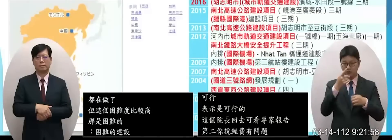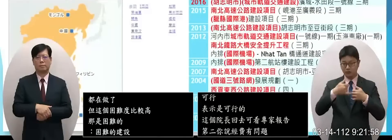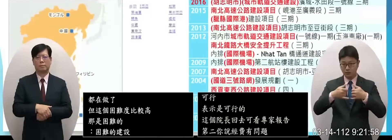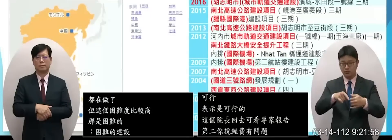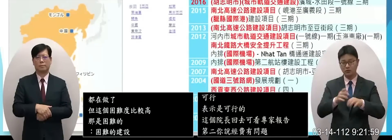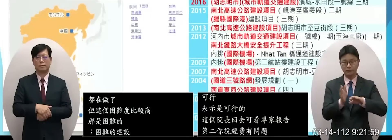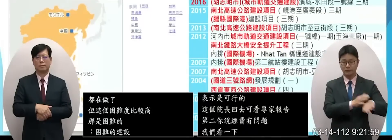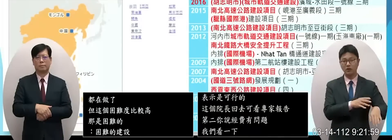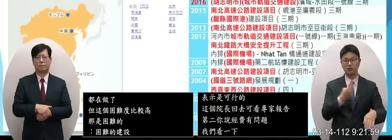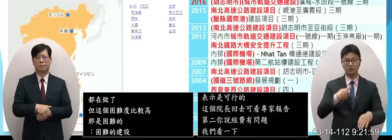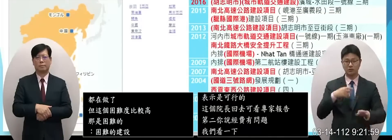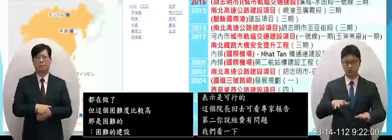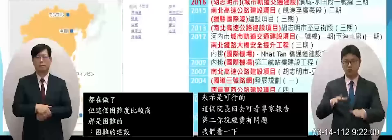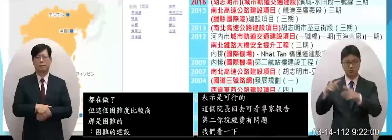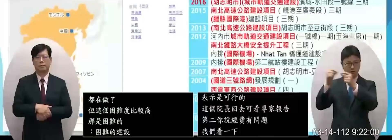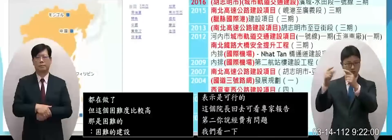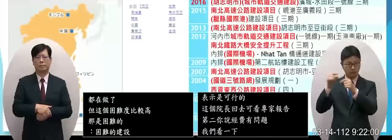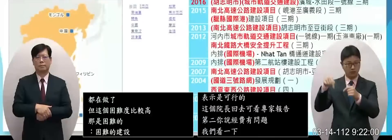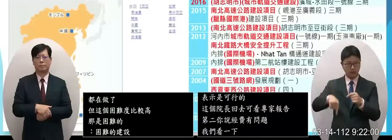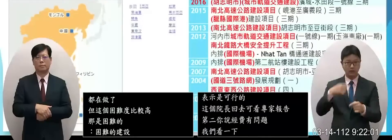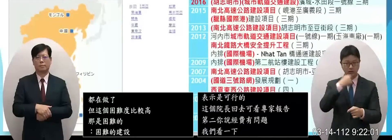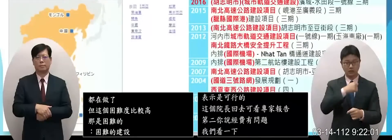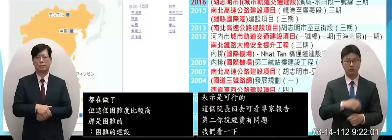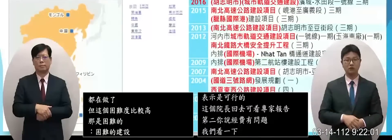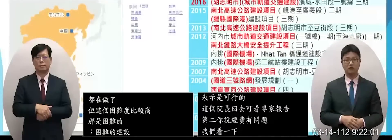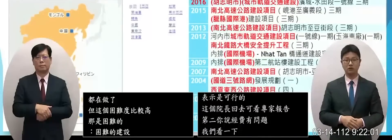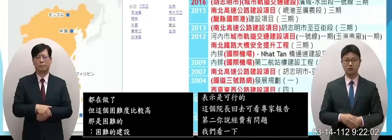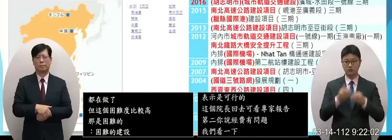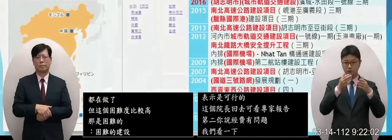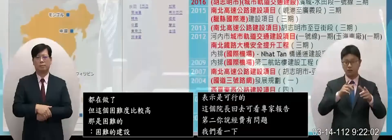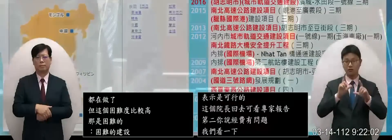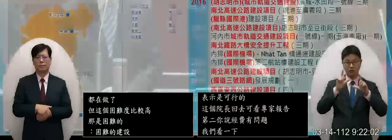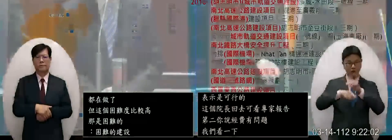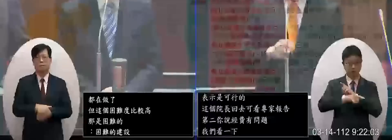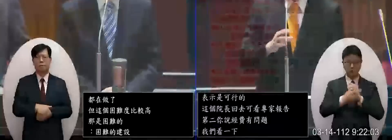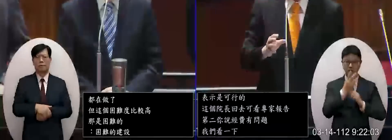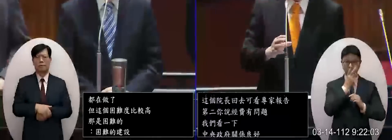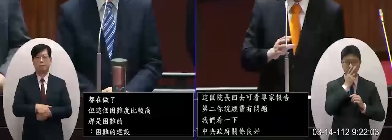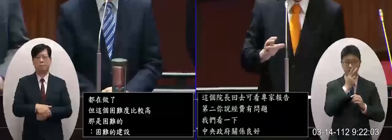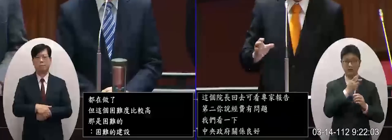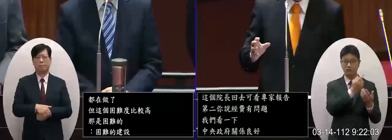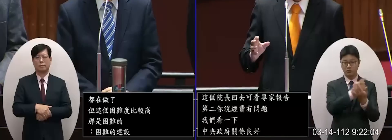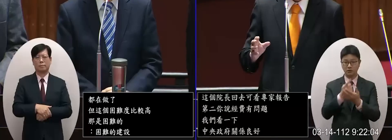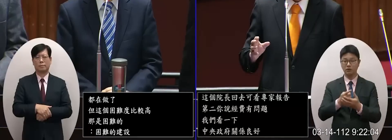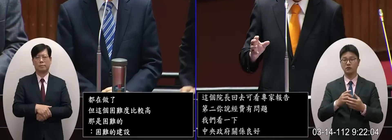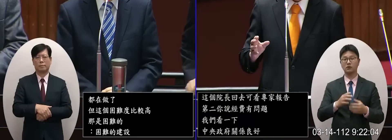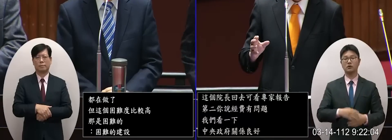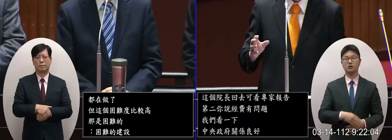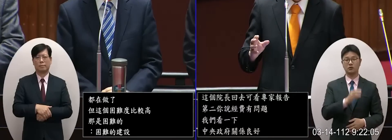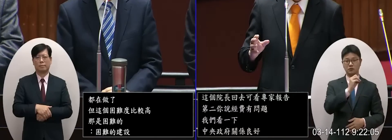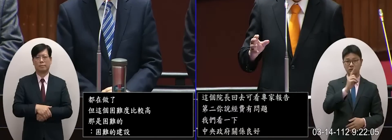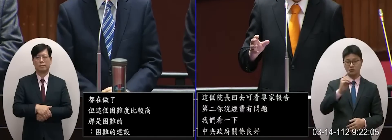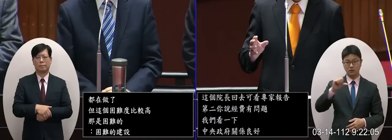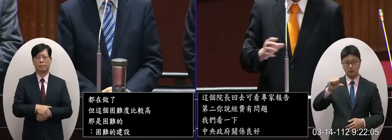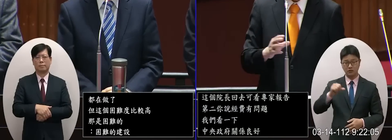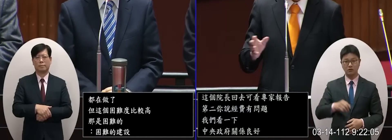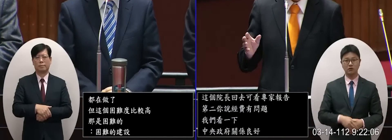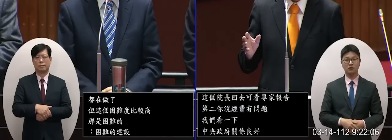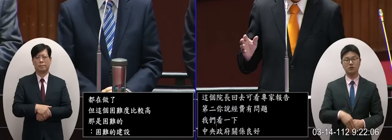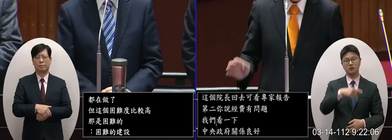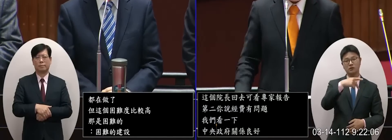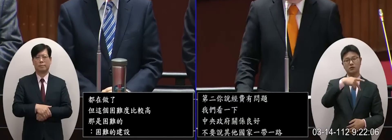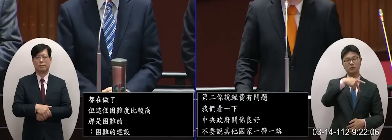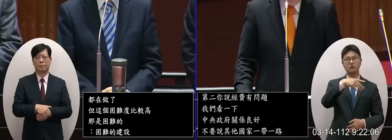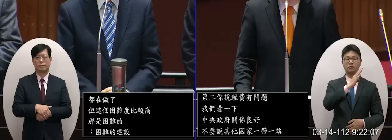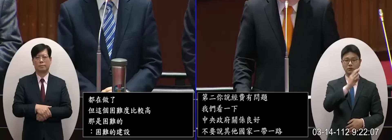们现在强调日本政府好了。对东洋啊，各国，我们现在不管是 ODA 也好，啊 BOT